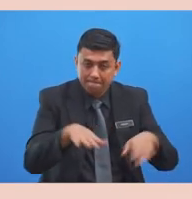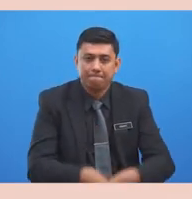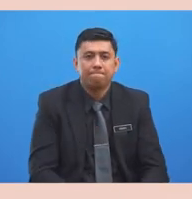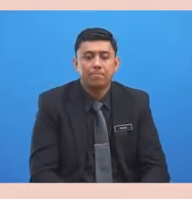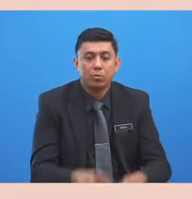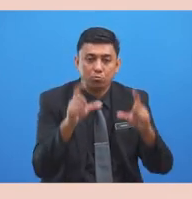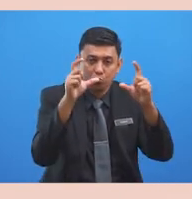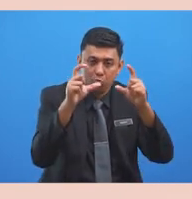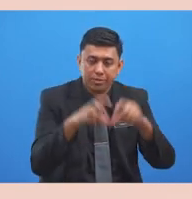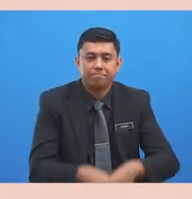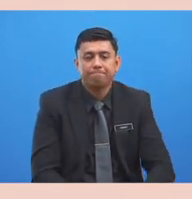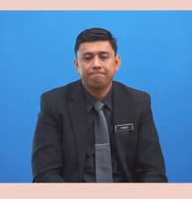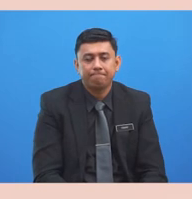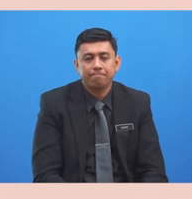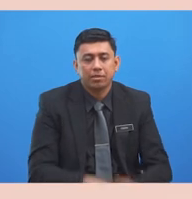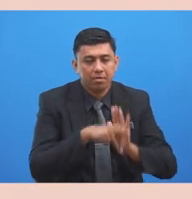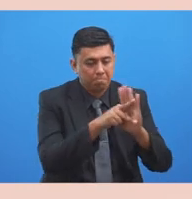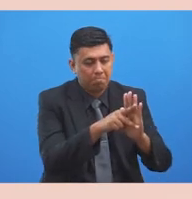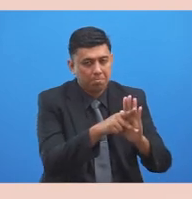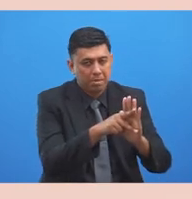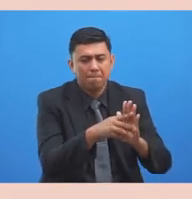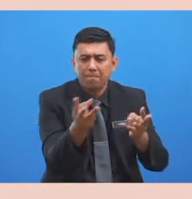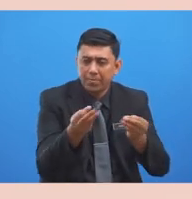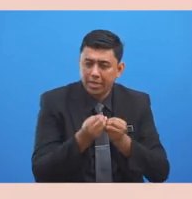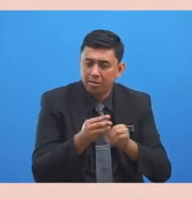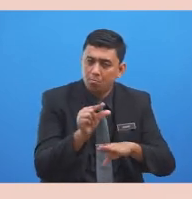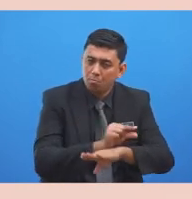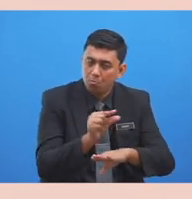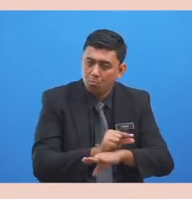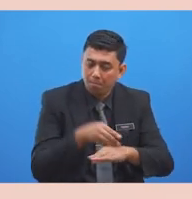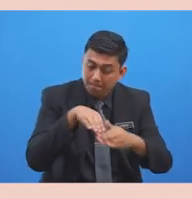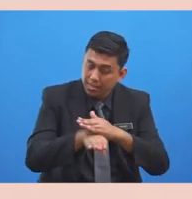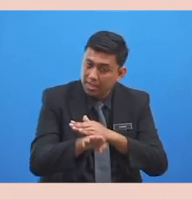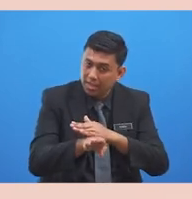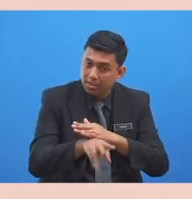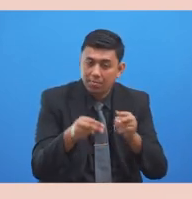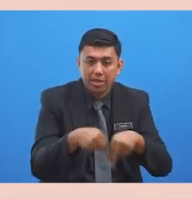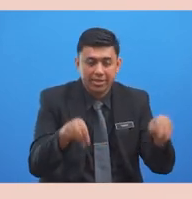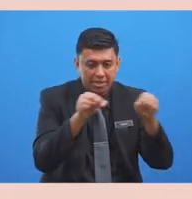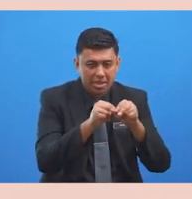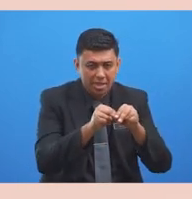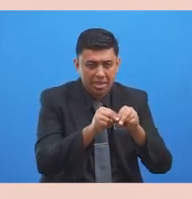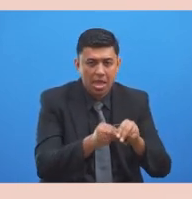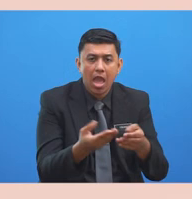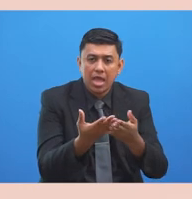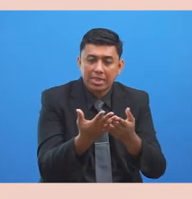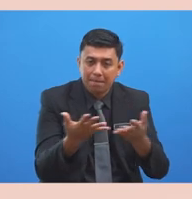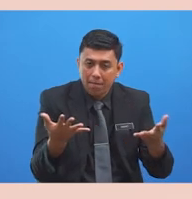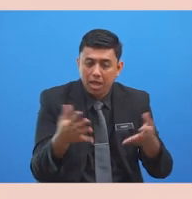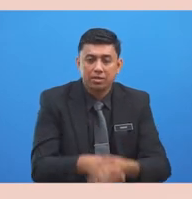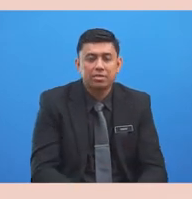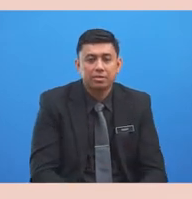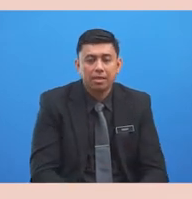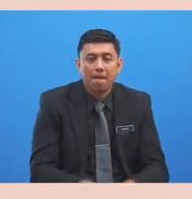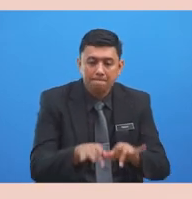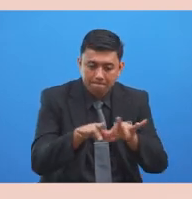input.nextin kurungan. Paparan akan meminta pengguna memasukkan nilai tapak melalui